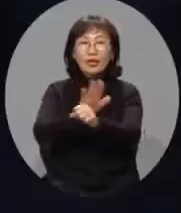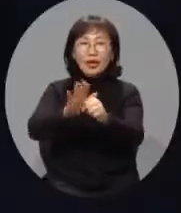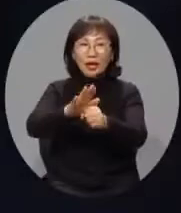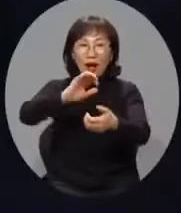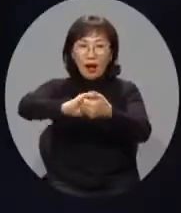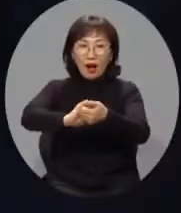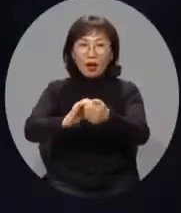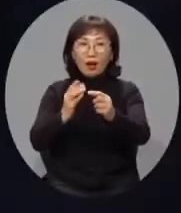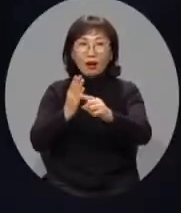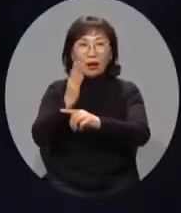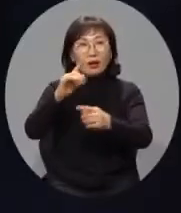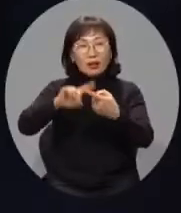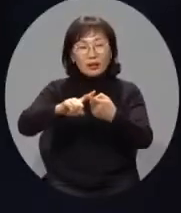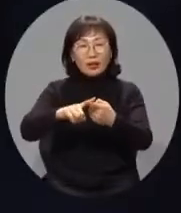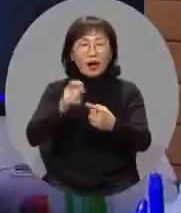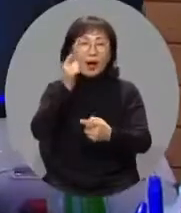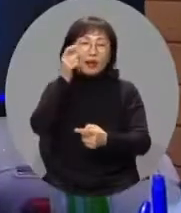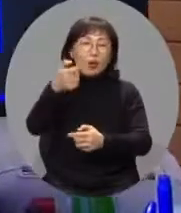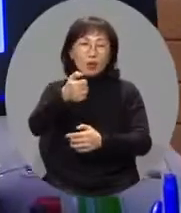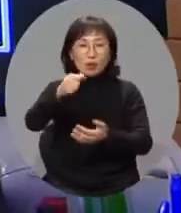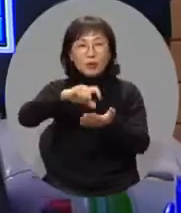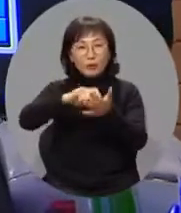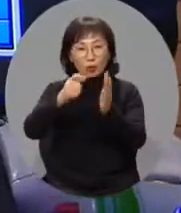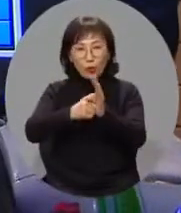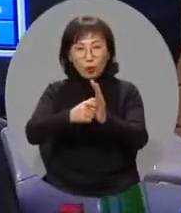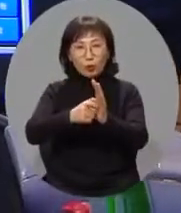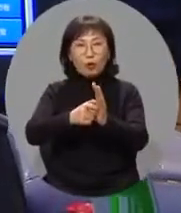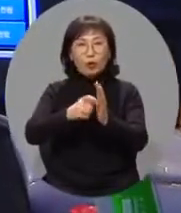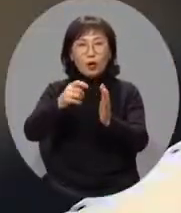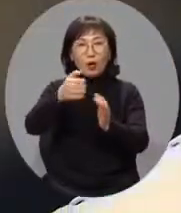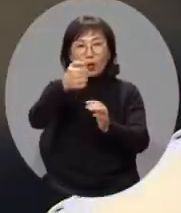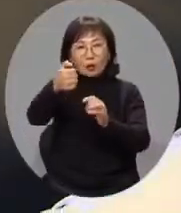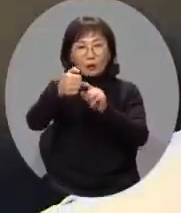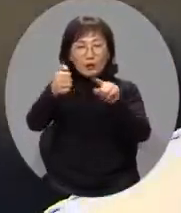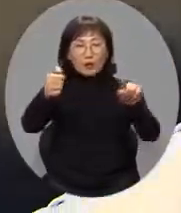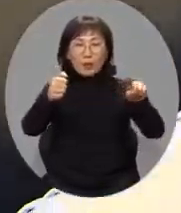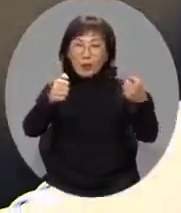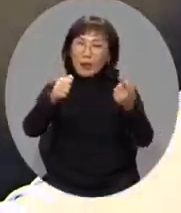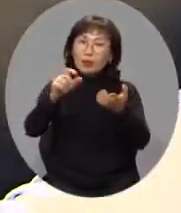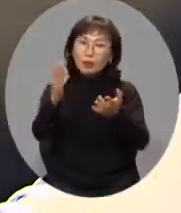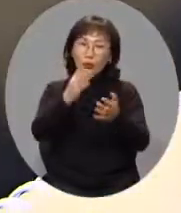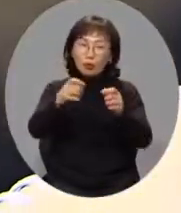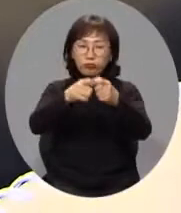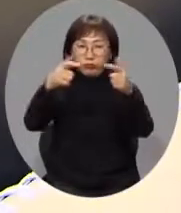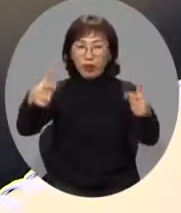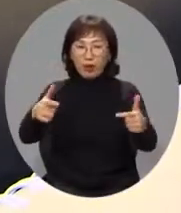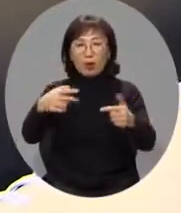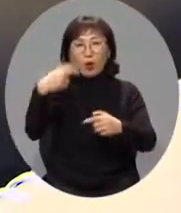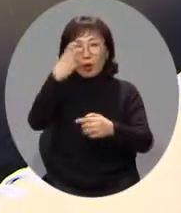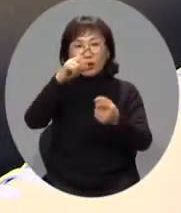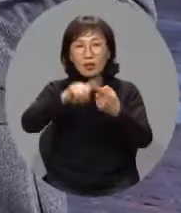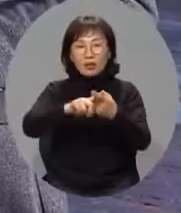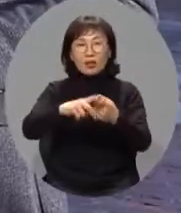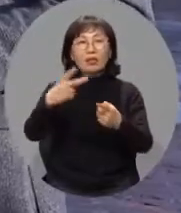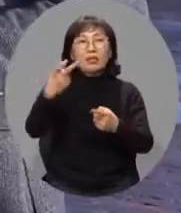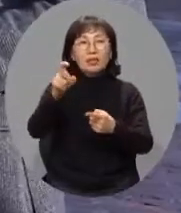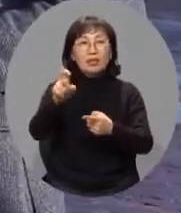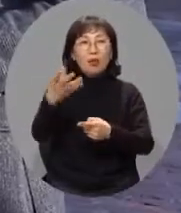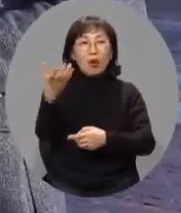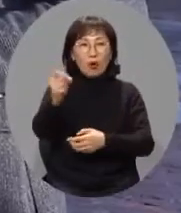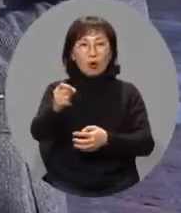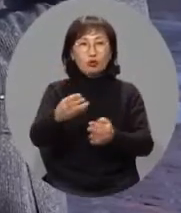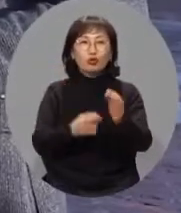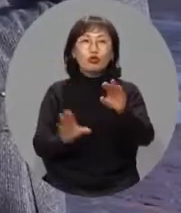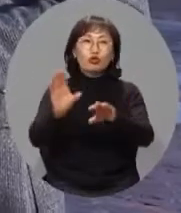한도를 다음 달까지 한 달 50만 원에서 100만 원까지 늘리고 관련 예산을 10억 원 추가했습니다.